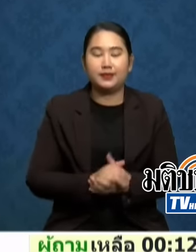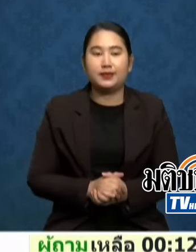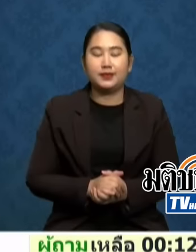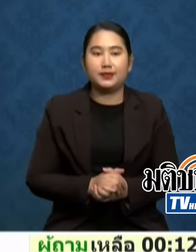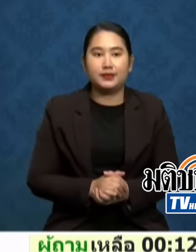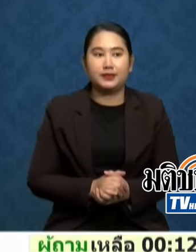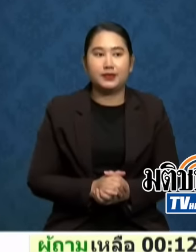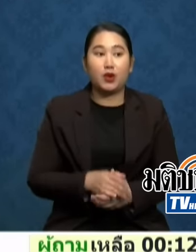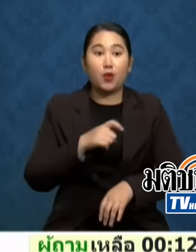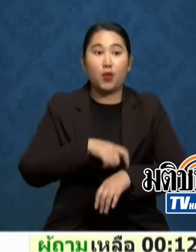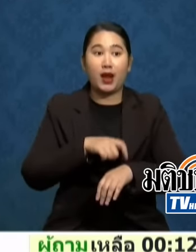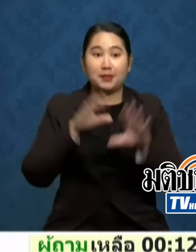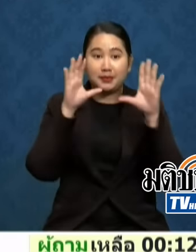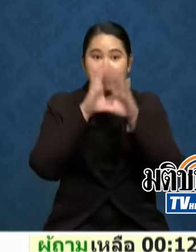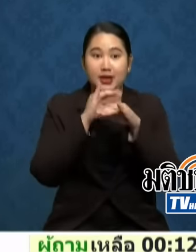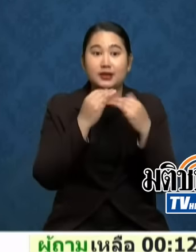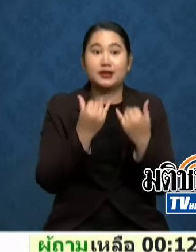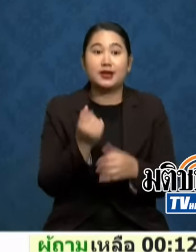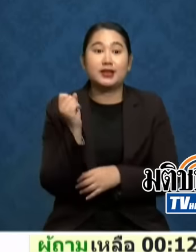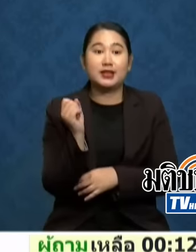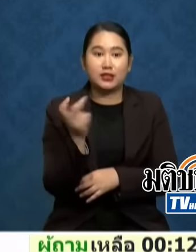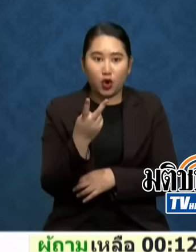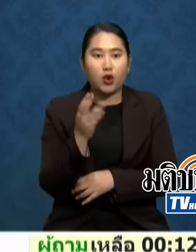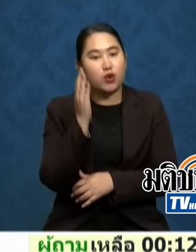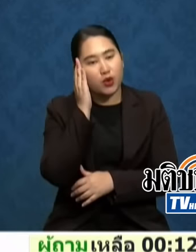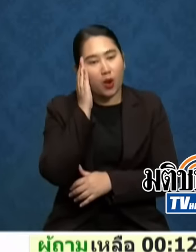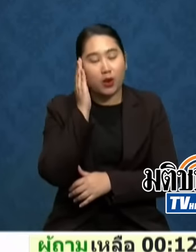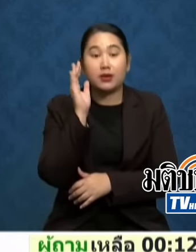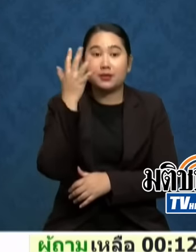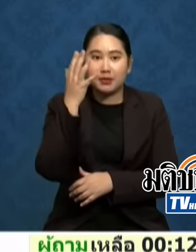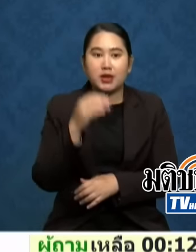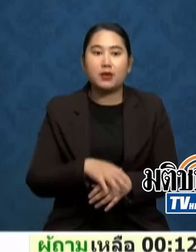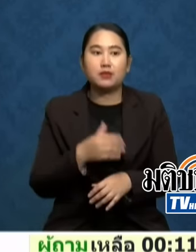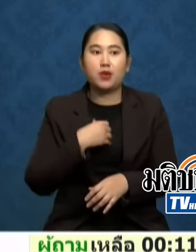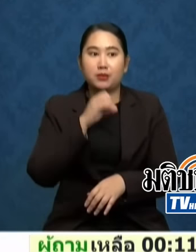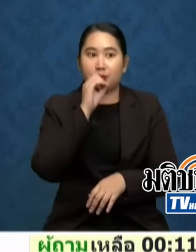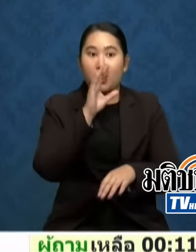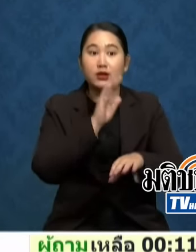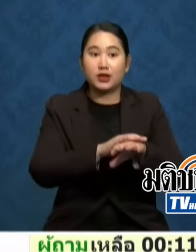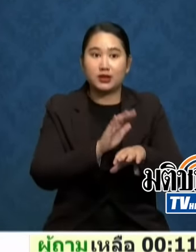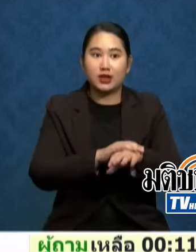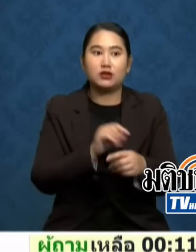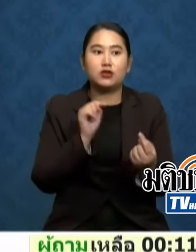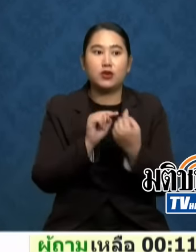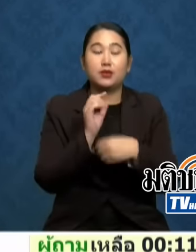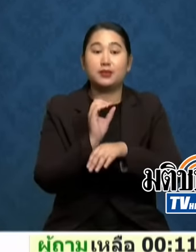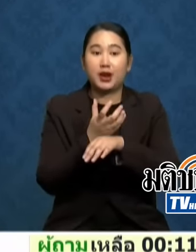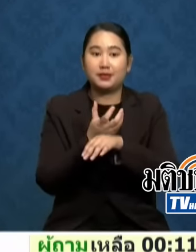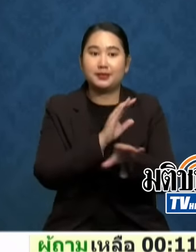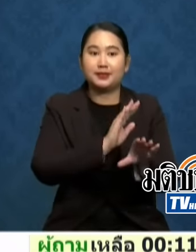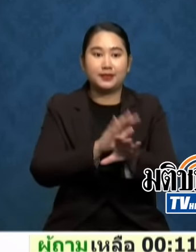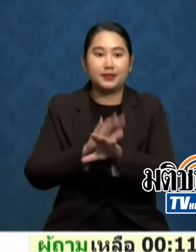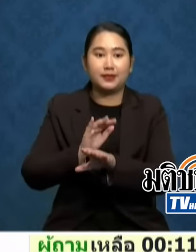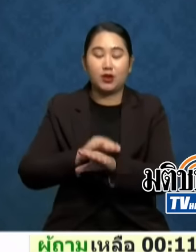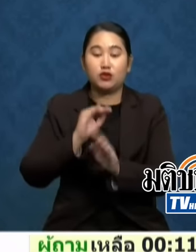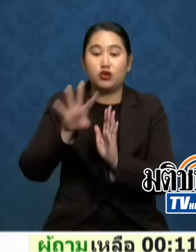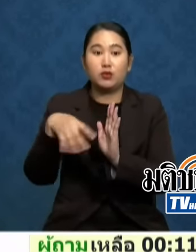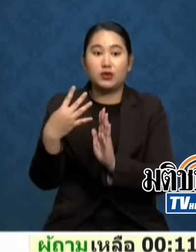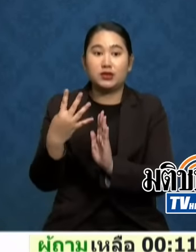ได้แล้วตีสองของคืนนี้ครับเมื่อคืนที่ผ่านมาผมก็ไม่ได้นอนเช่นกันผมก็แจ้งเตือนเป็น emergency alert ล่วงหน้าอีก4ชั่วโม